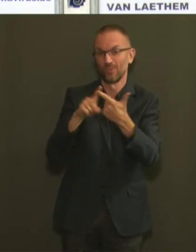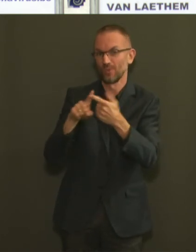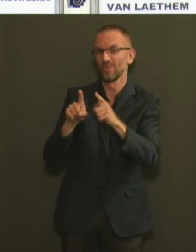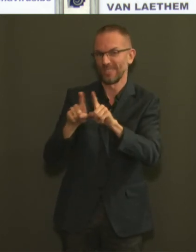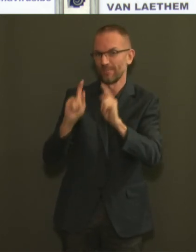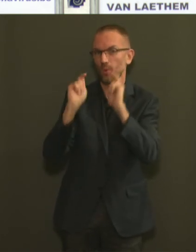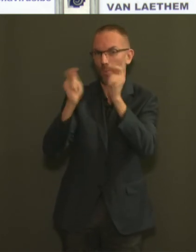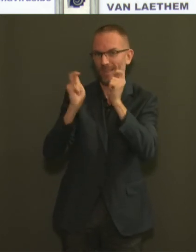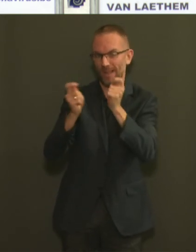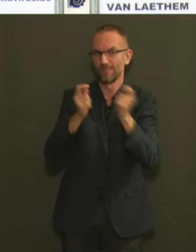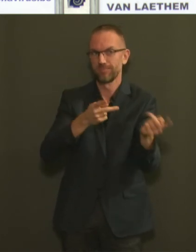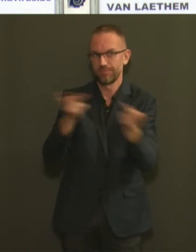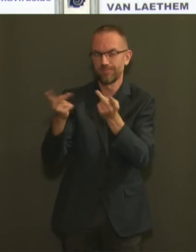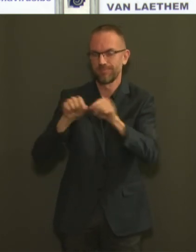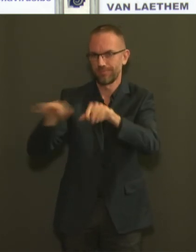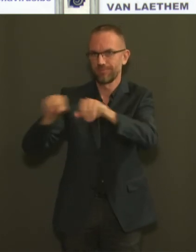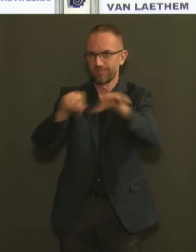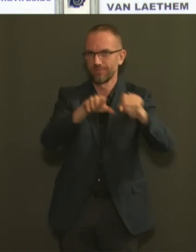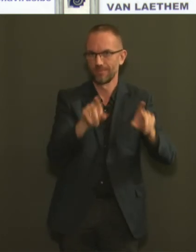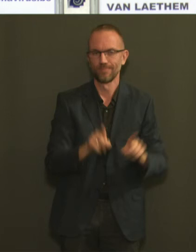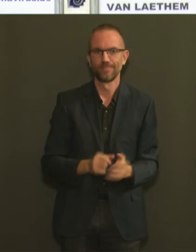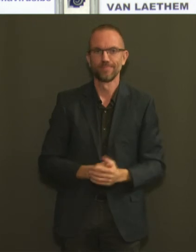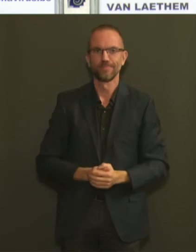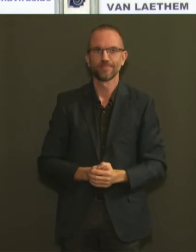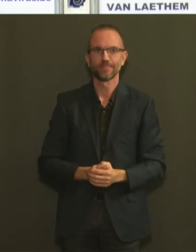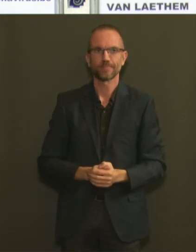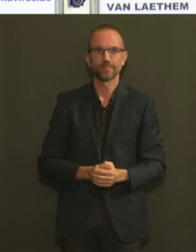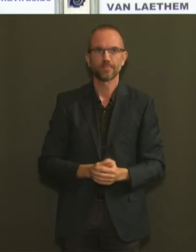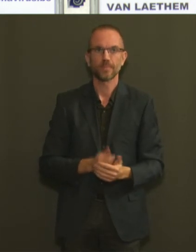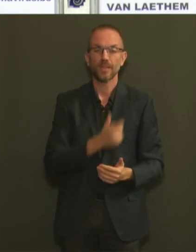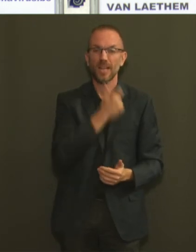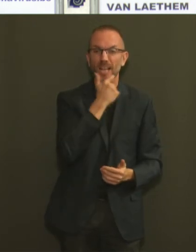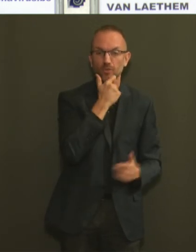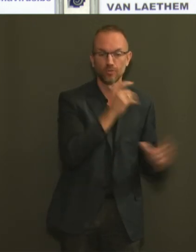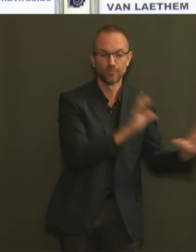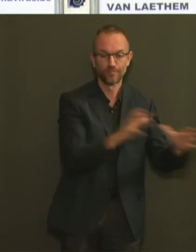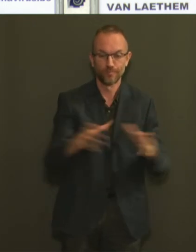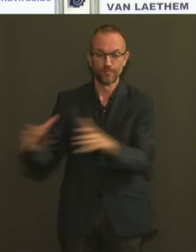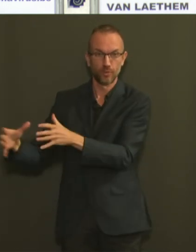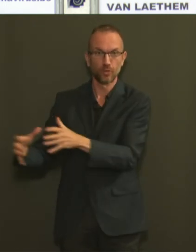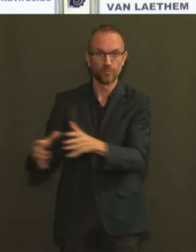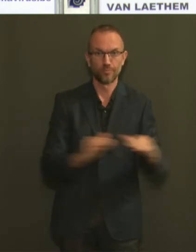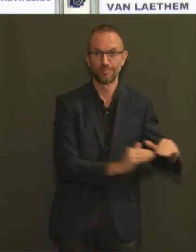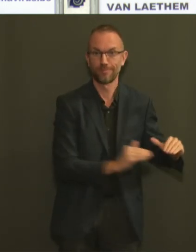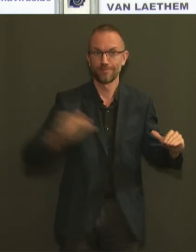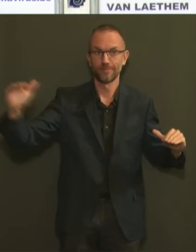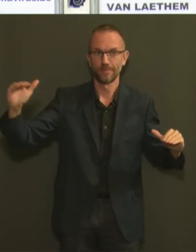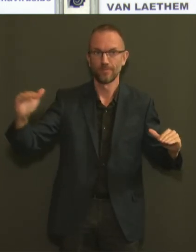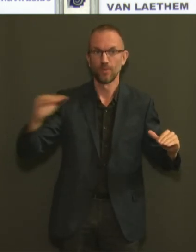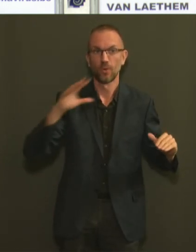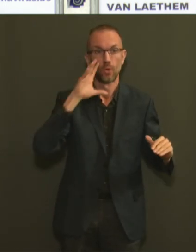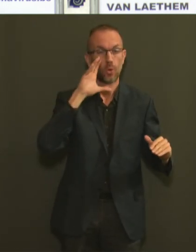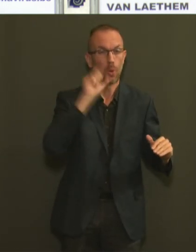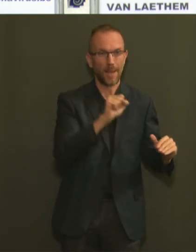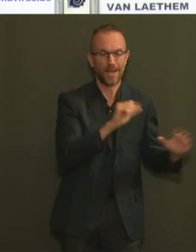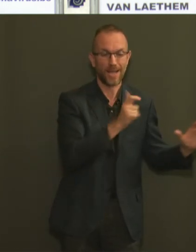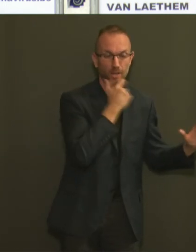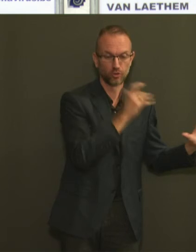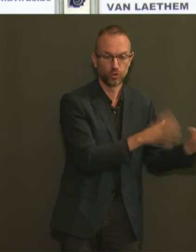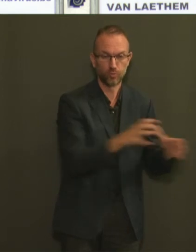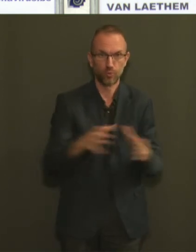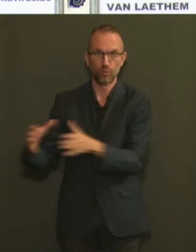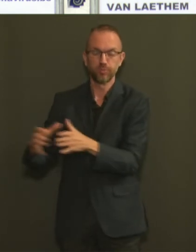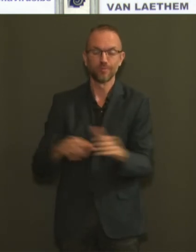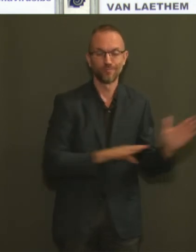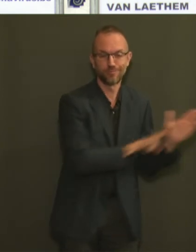si on s'intéresse aux tranches d'âge qui sont touchés vous voyez que toutes les tranches d'âge sont toujours touchés qu'on a effectivement